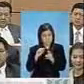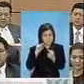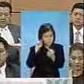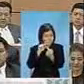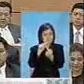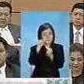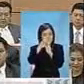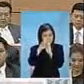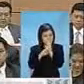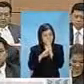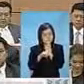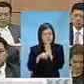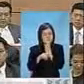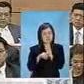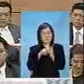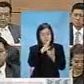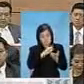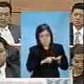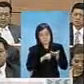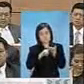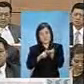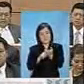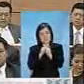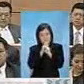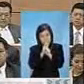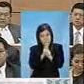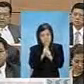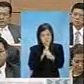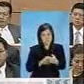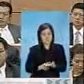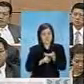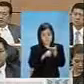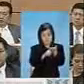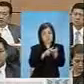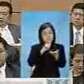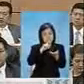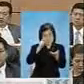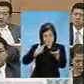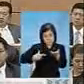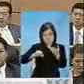ว่าถ้ายื่นตามมาตรานี้ต้องยื่นผ่านอัยการ ศาลรัฐธรรมนูญจะอธิบ